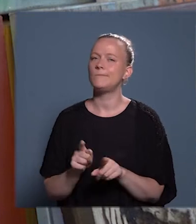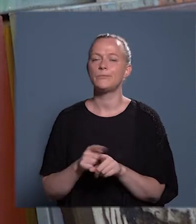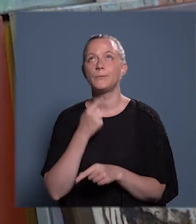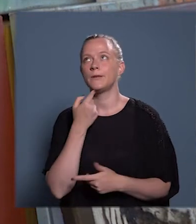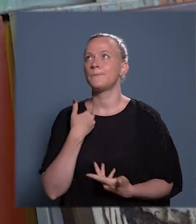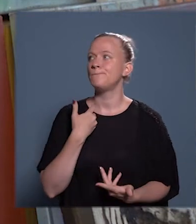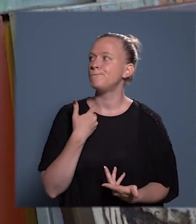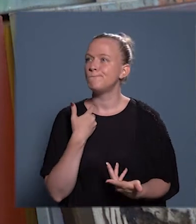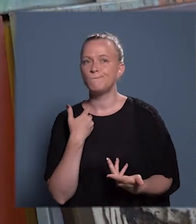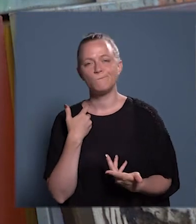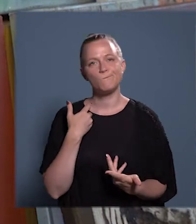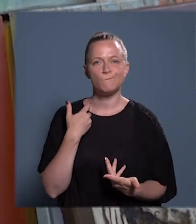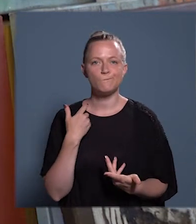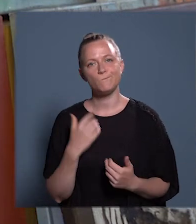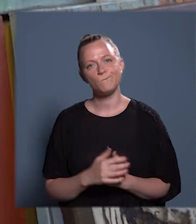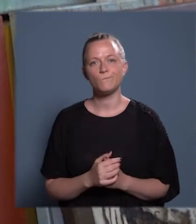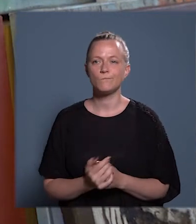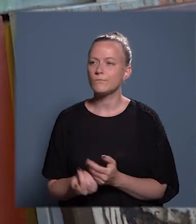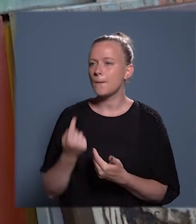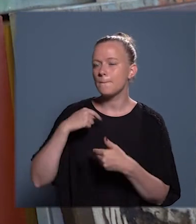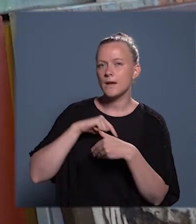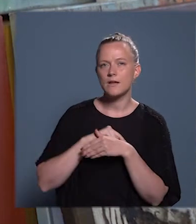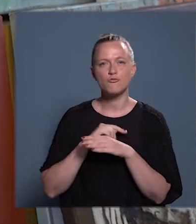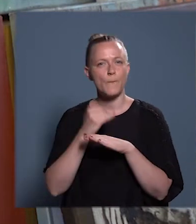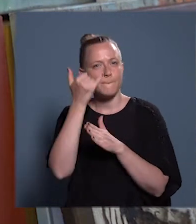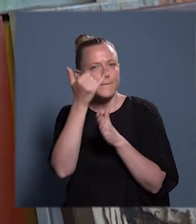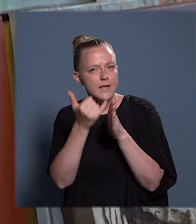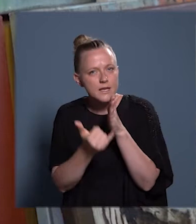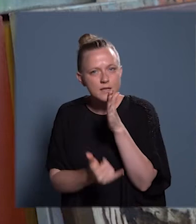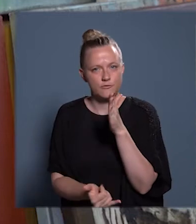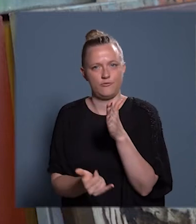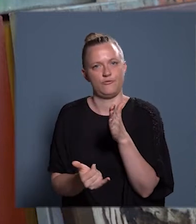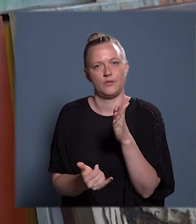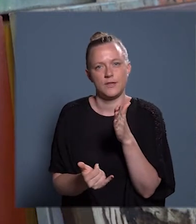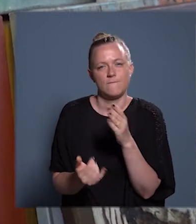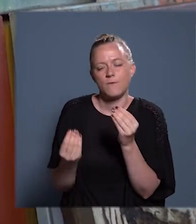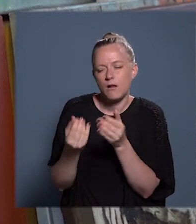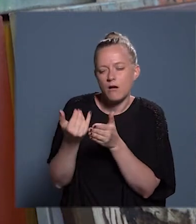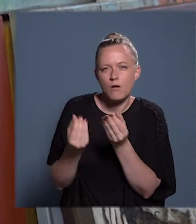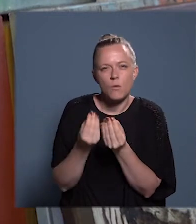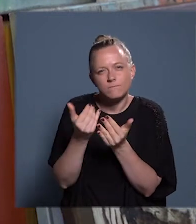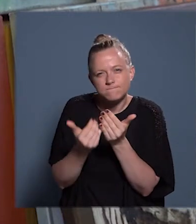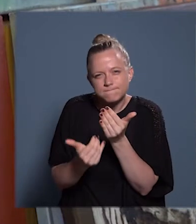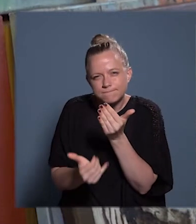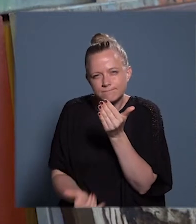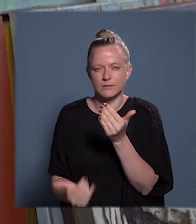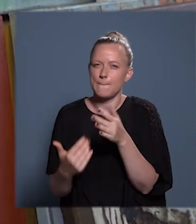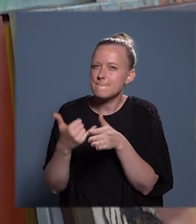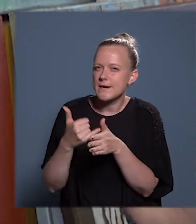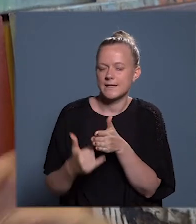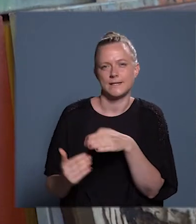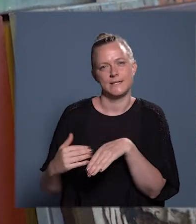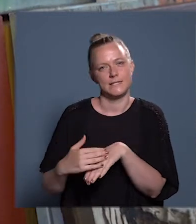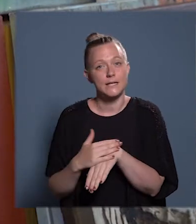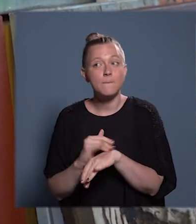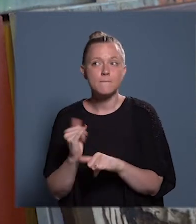olyan belső mélységet lent valahol a bugyorba, és mégis